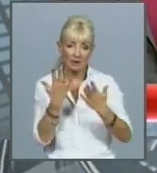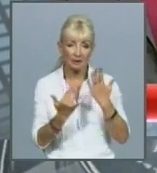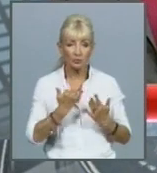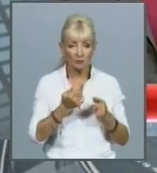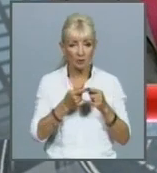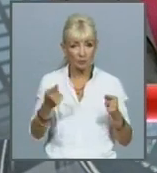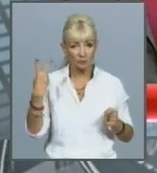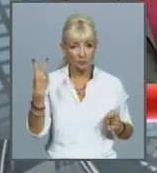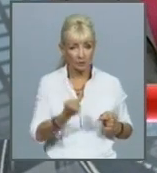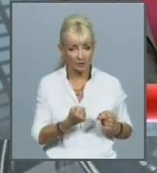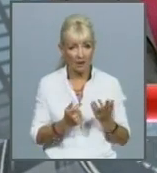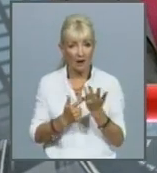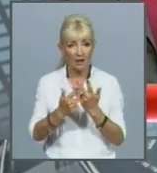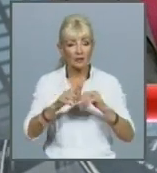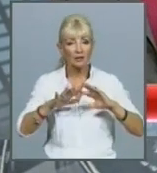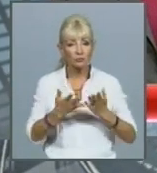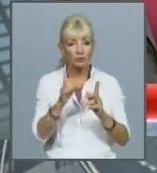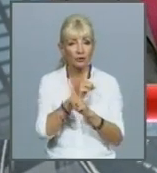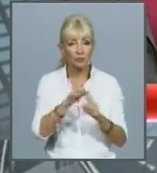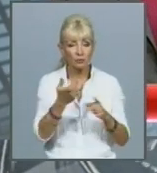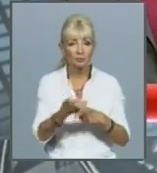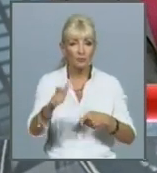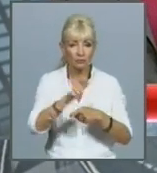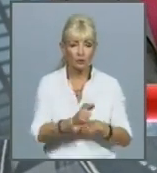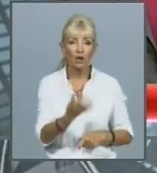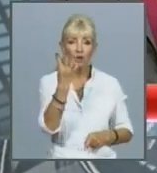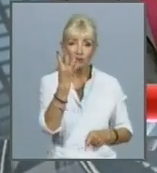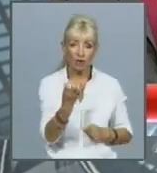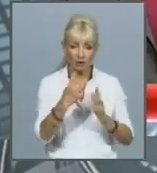протягом 2 тижнів кількість випадків не буде перевищувати